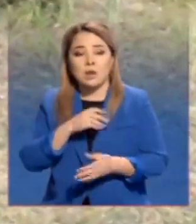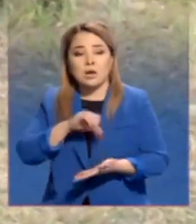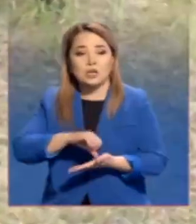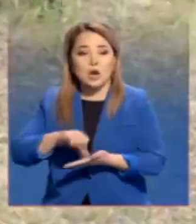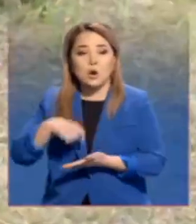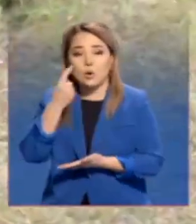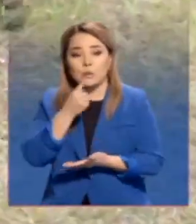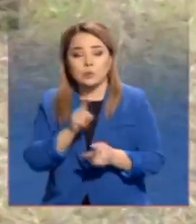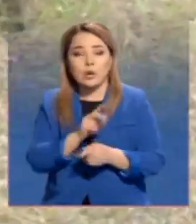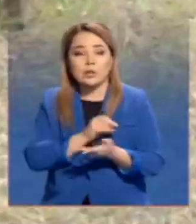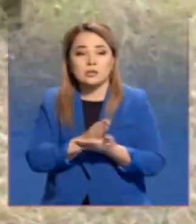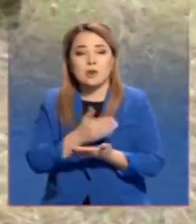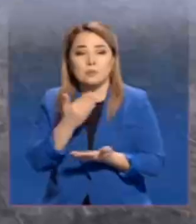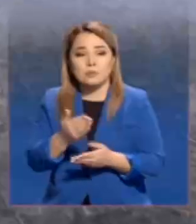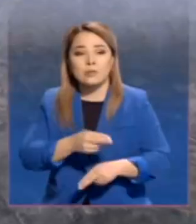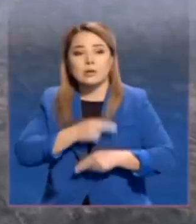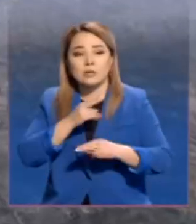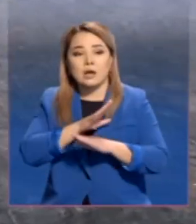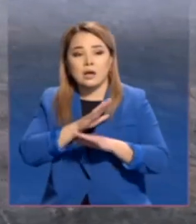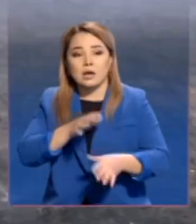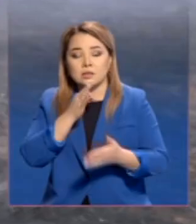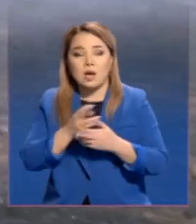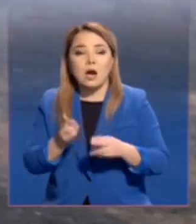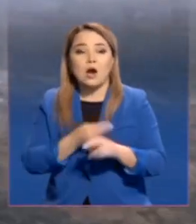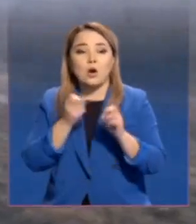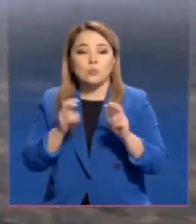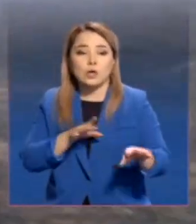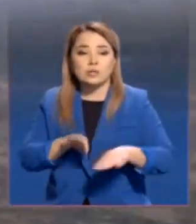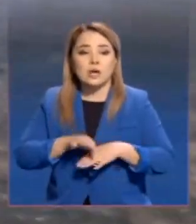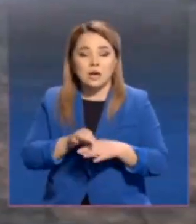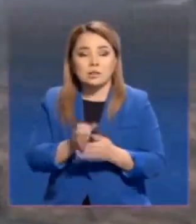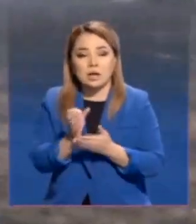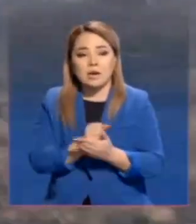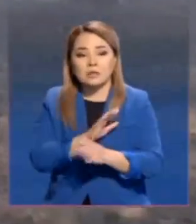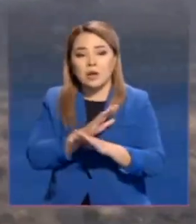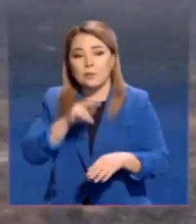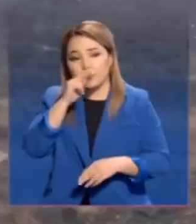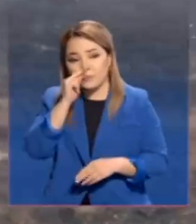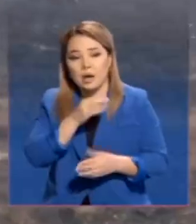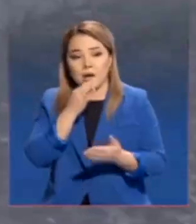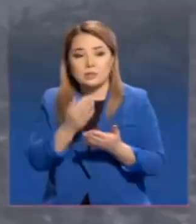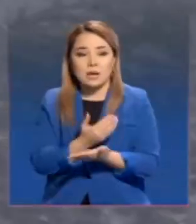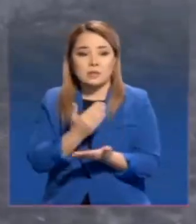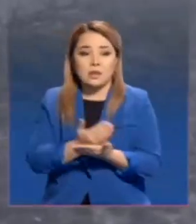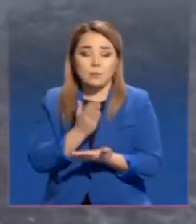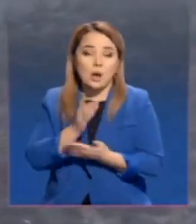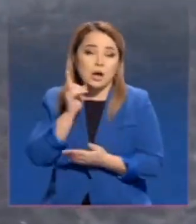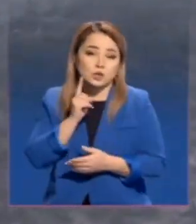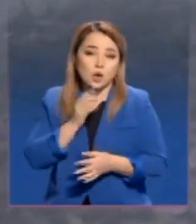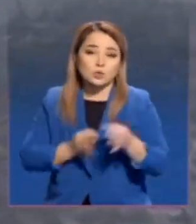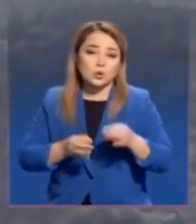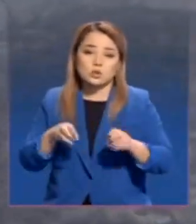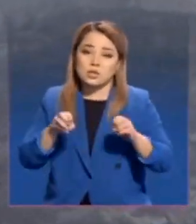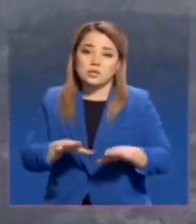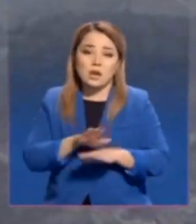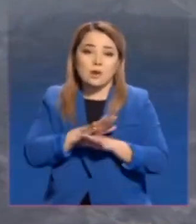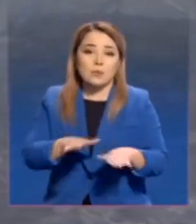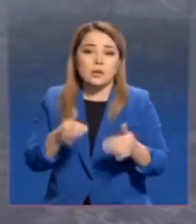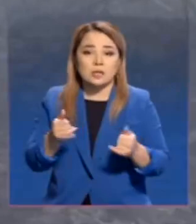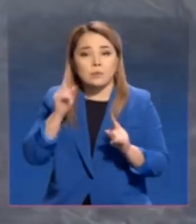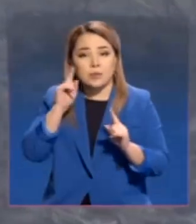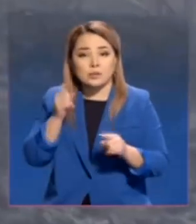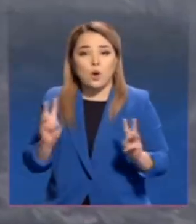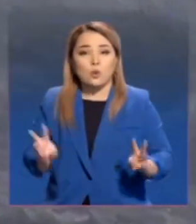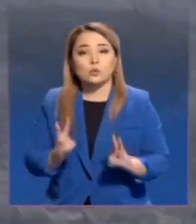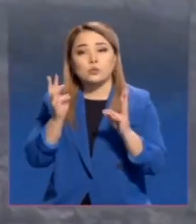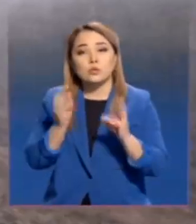лауазымды тұлғаға қызметіне салғырт қарады, қауіпсіздік шараларын сақтамады деген айып тағылып отыр. Әзірге сот үкімі шыққан жоқ. Белгілісі, өрт